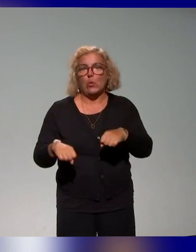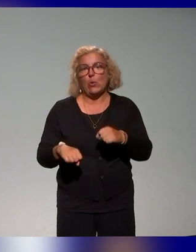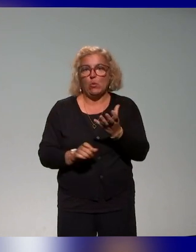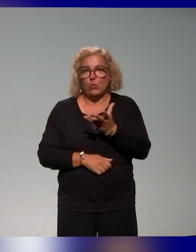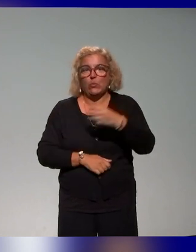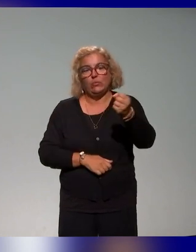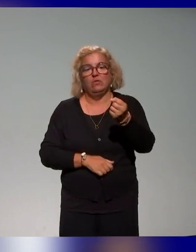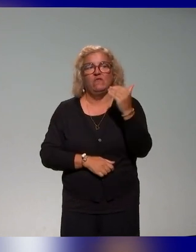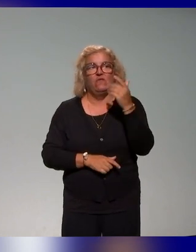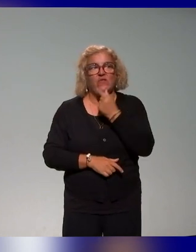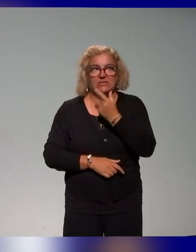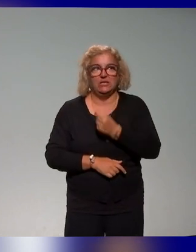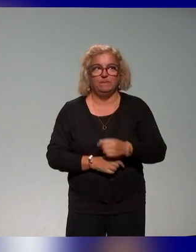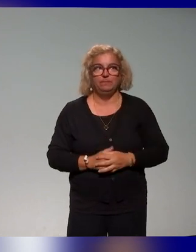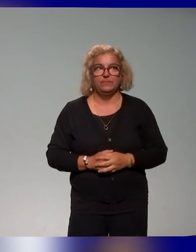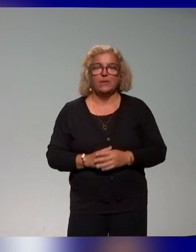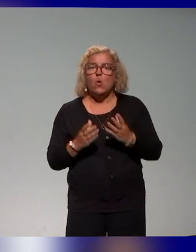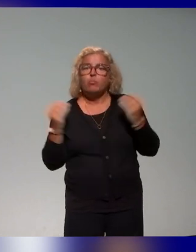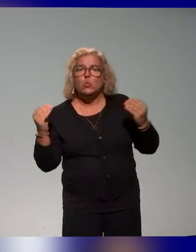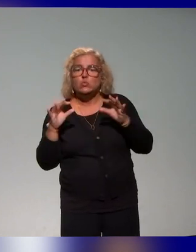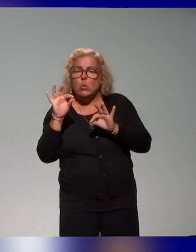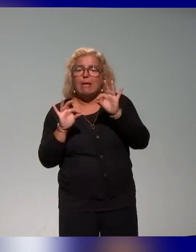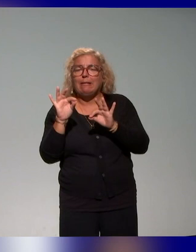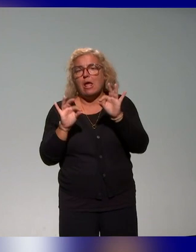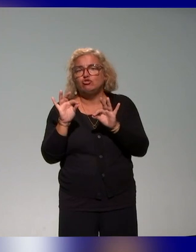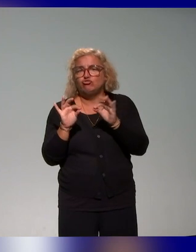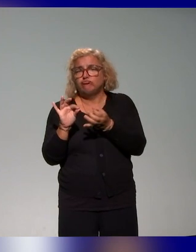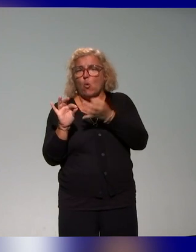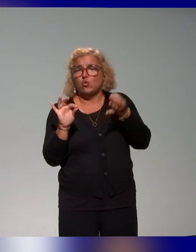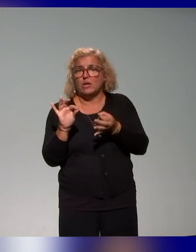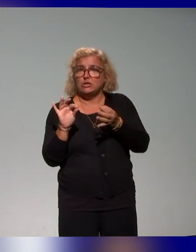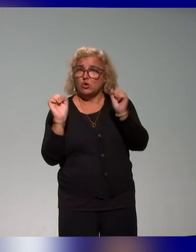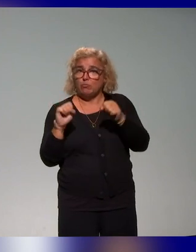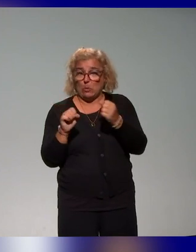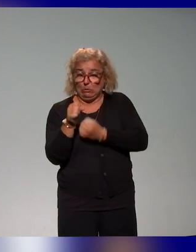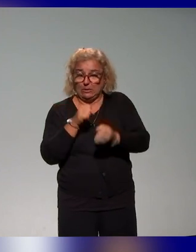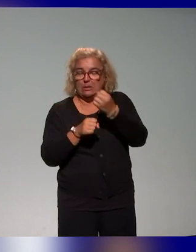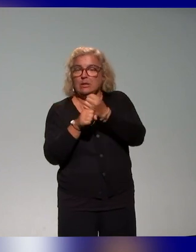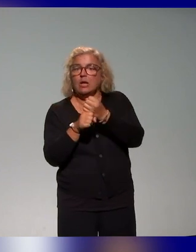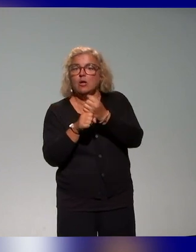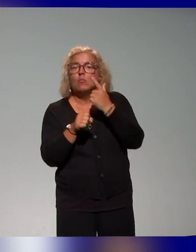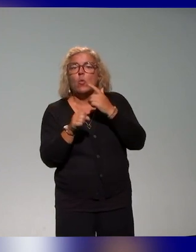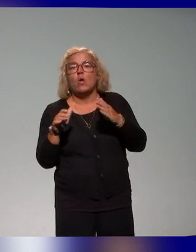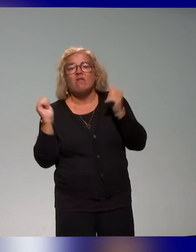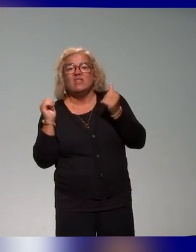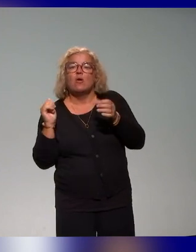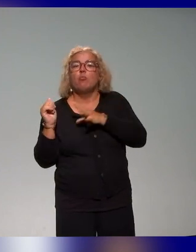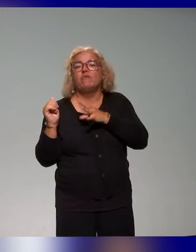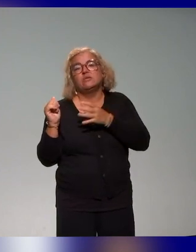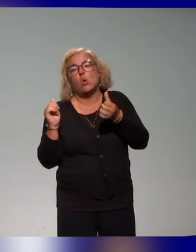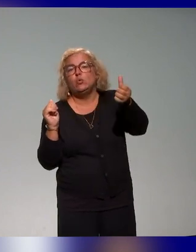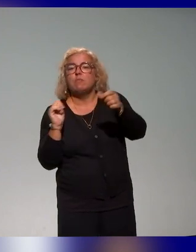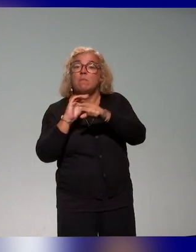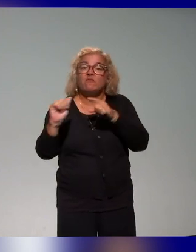l'appropriation. Donc, il y a beaucoup de réglages par défaut qu'on va pouvoir mettre en place pour éviter à l'enseignant de le faire à chaque fois qu'il va créer